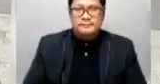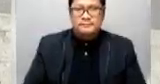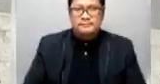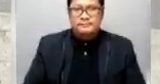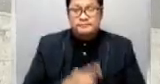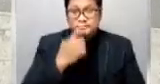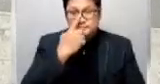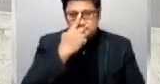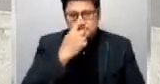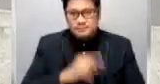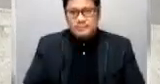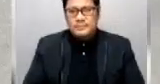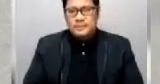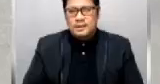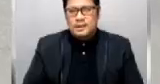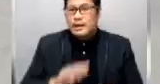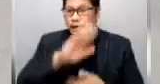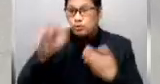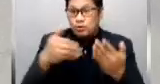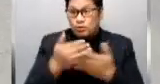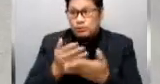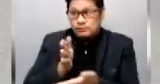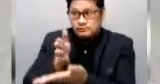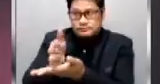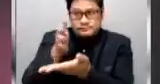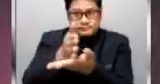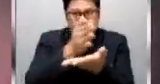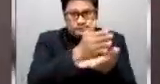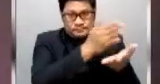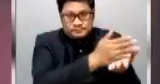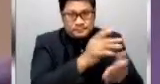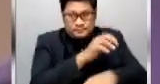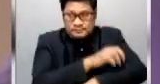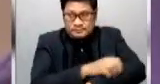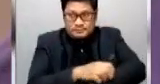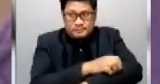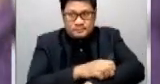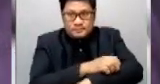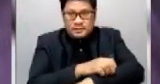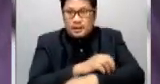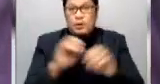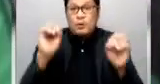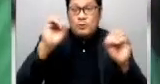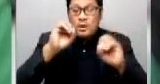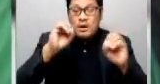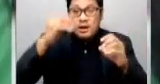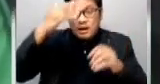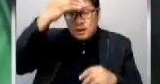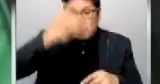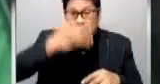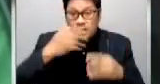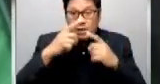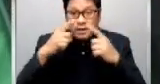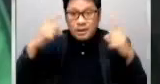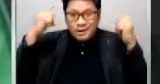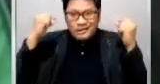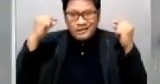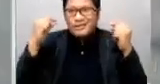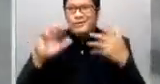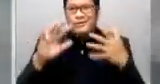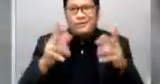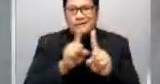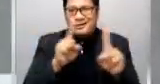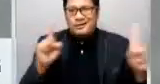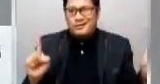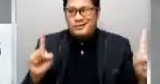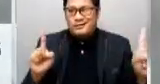Sa lahat ng inikutan naming lugar sa Makati, may mga hindi naka-face mask at face shield at walang social distancing. May